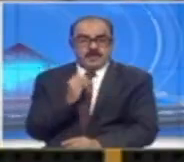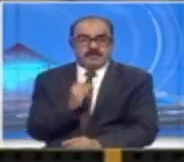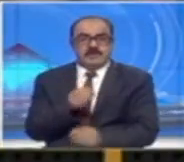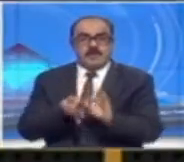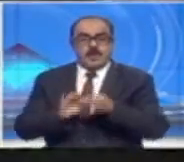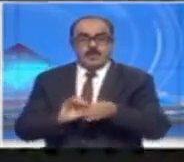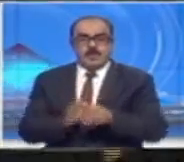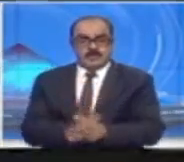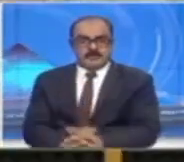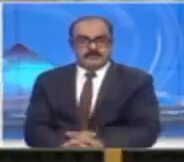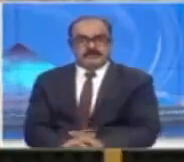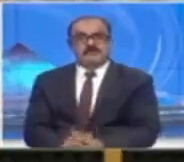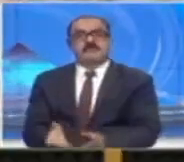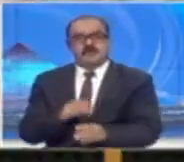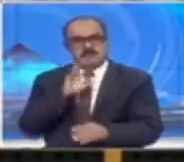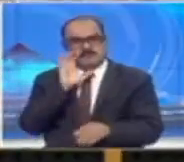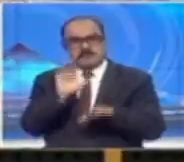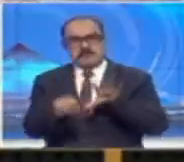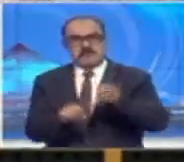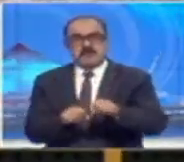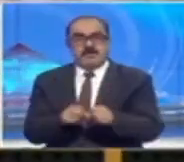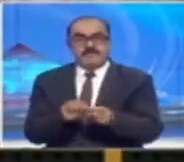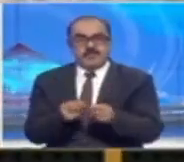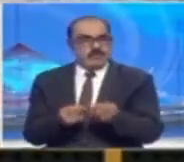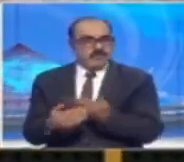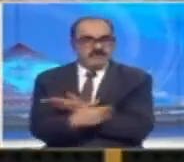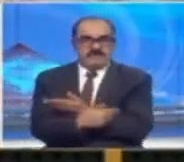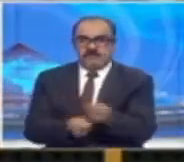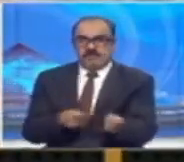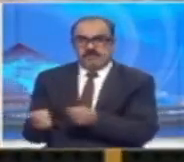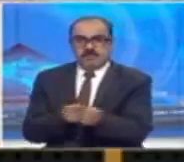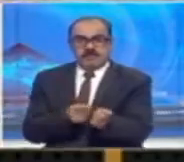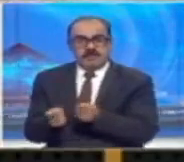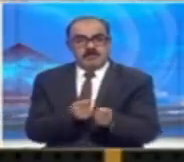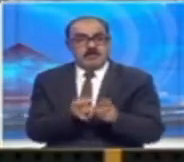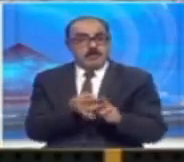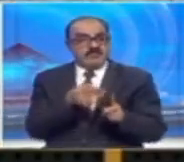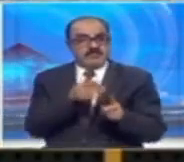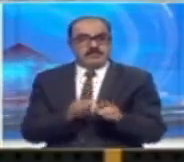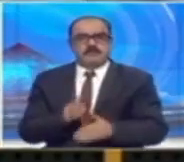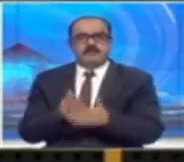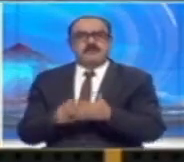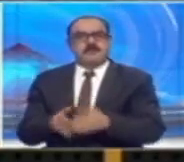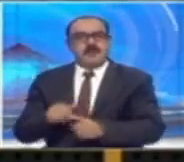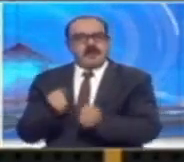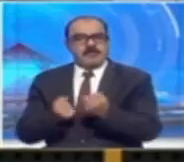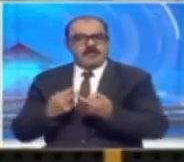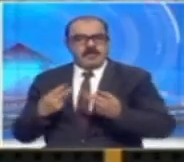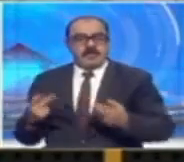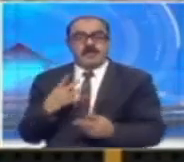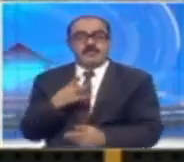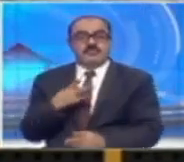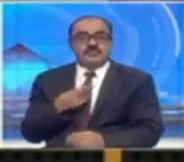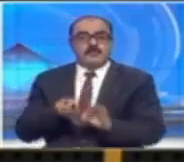153 مليون جنيه. كما تم ضبط قضية غسل أموال قدرت قيمة الممتلكات فيها بقرابة